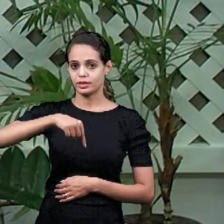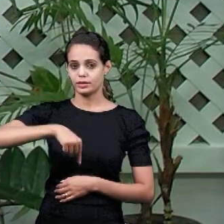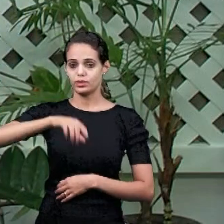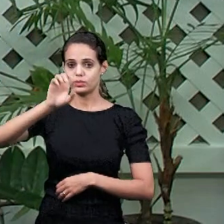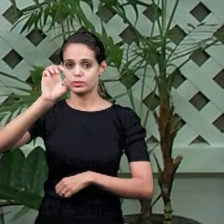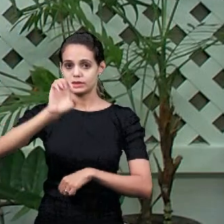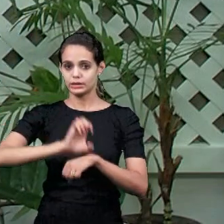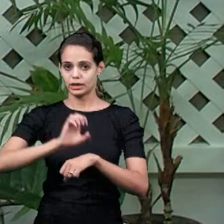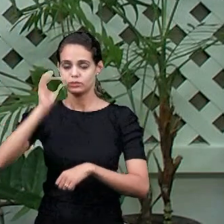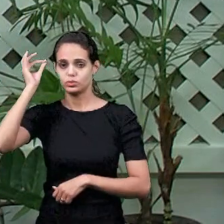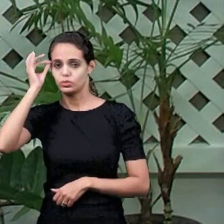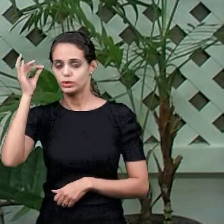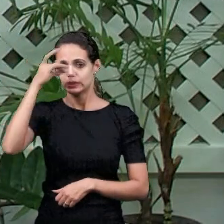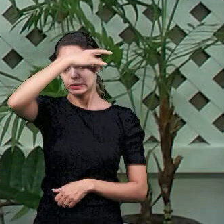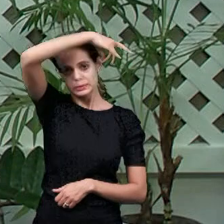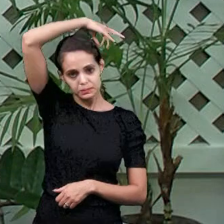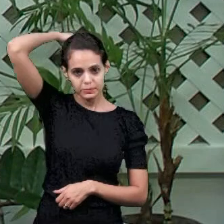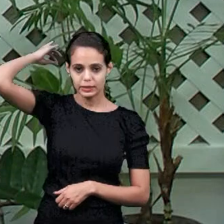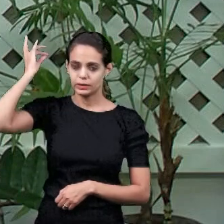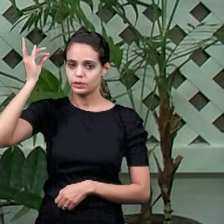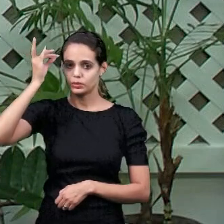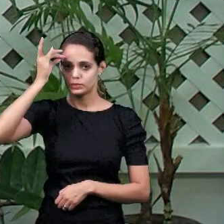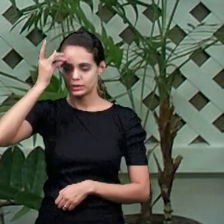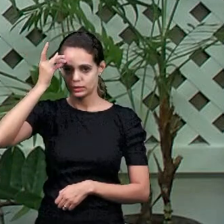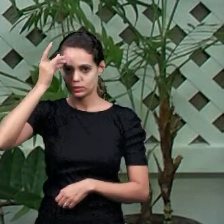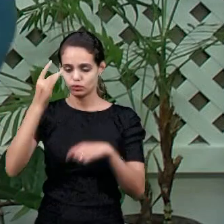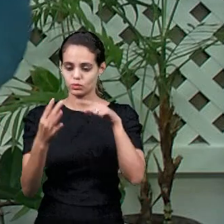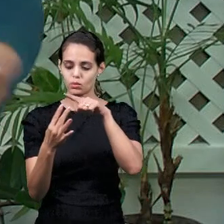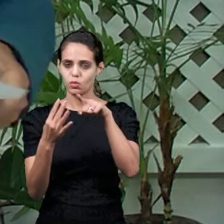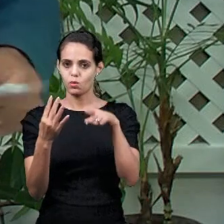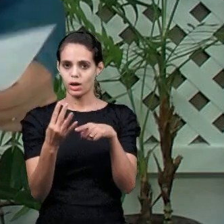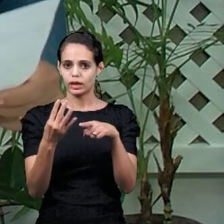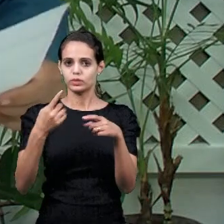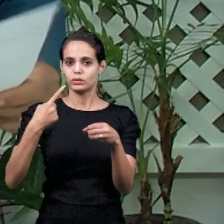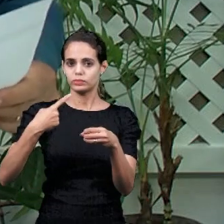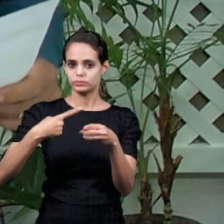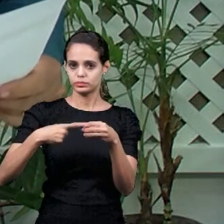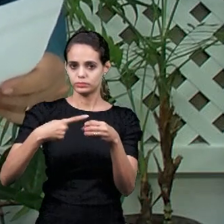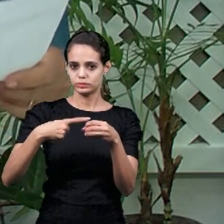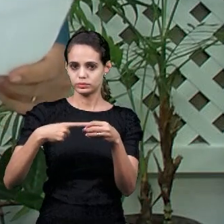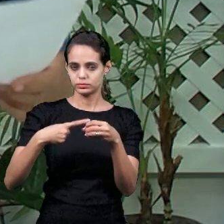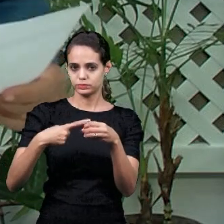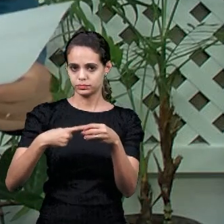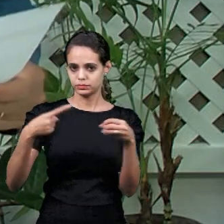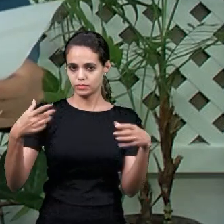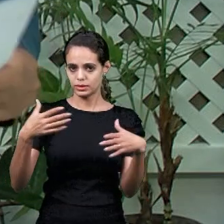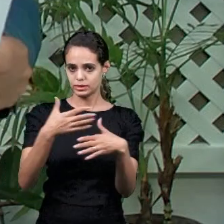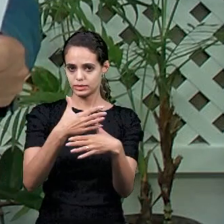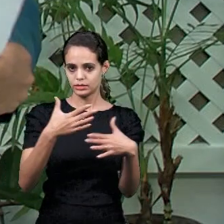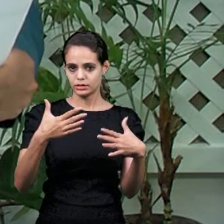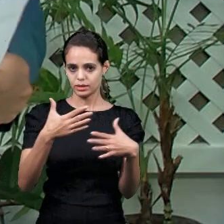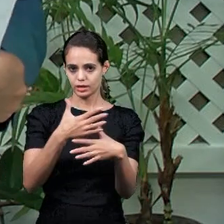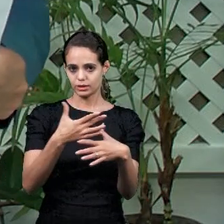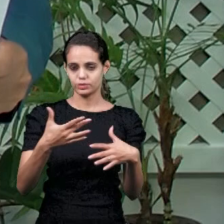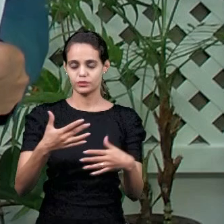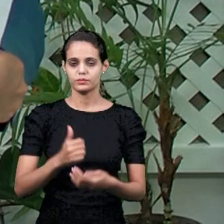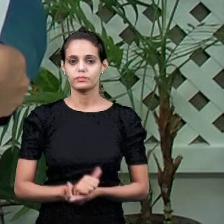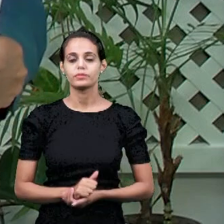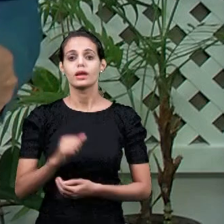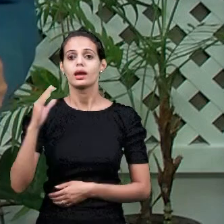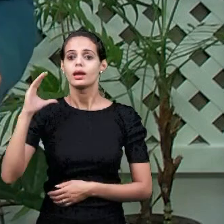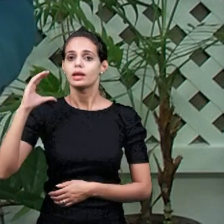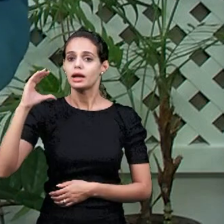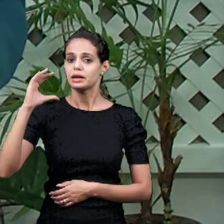une des villes ici de la région métropolitaine de Victoria, dans l'État du Espírito Santo. Et son rôle est accompli